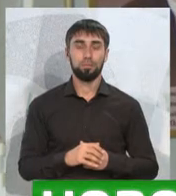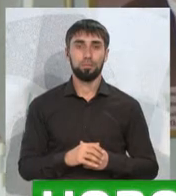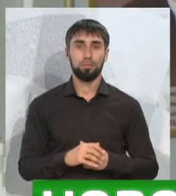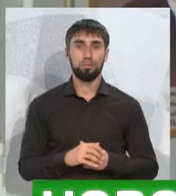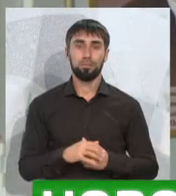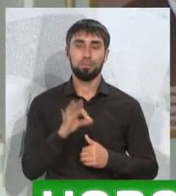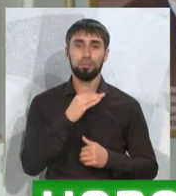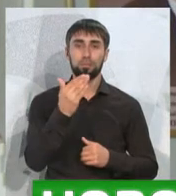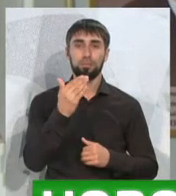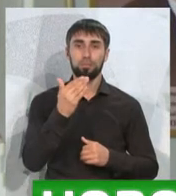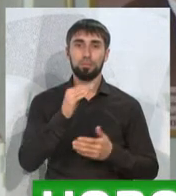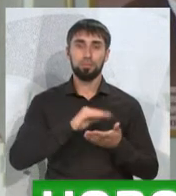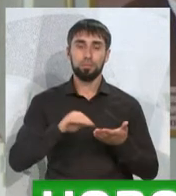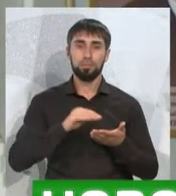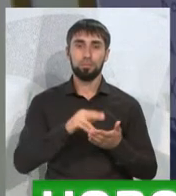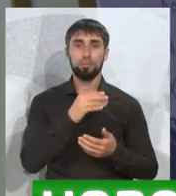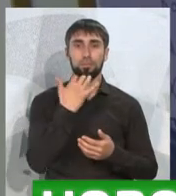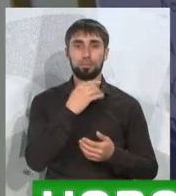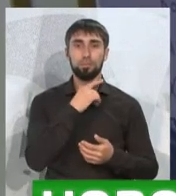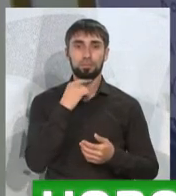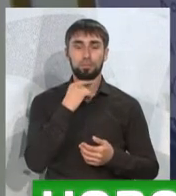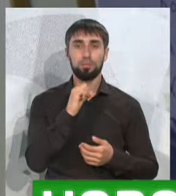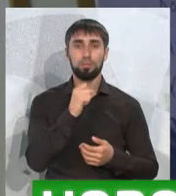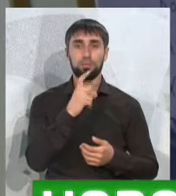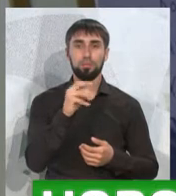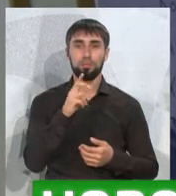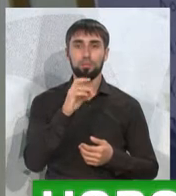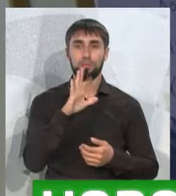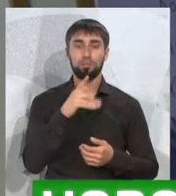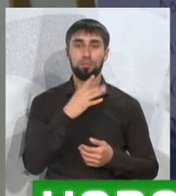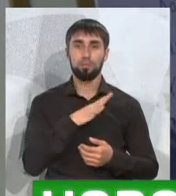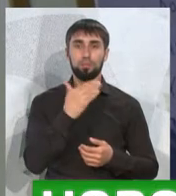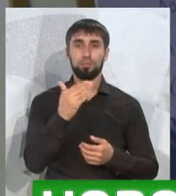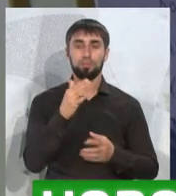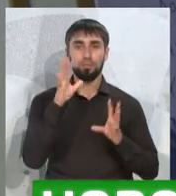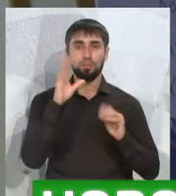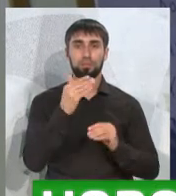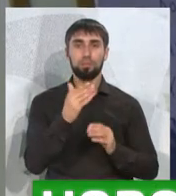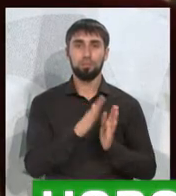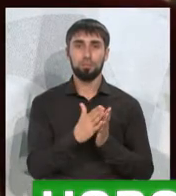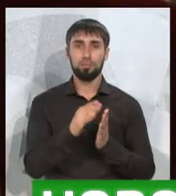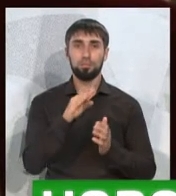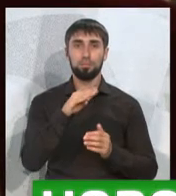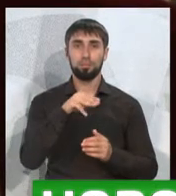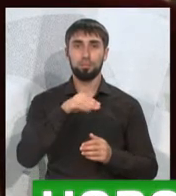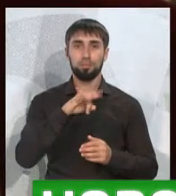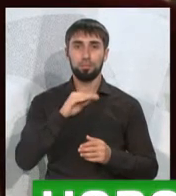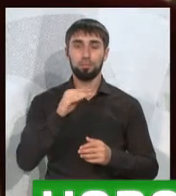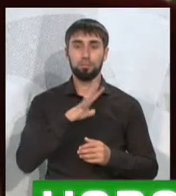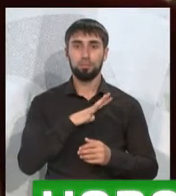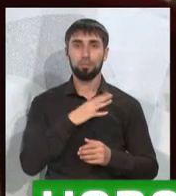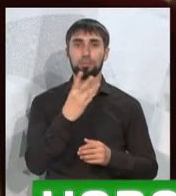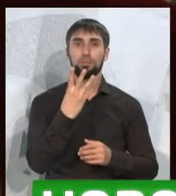О творчестве первого народного писателя Чечено-Ингушетии Ахмеда Бокова красноречиво говорит количество проданных книг. Общий тираж его изданий составил